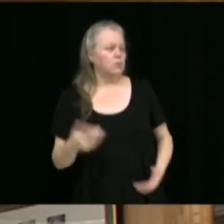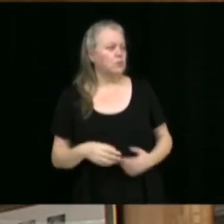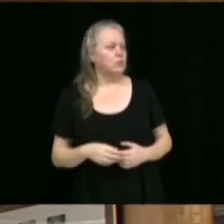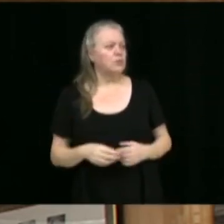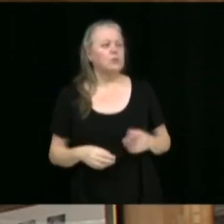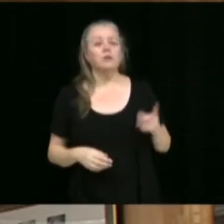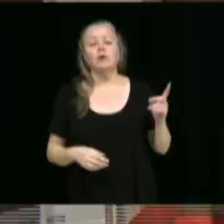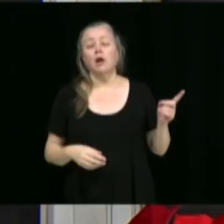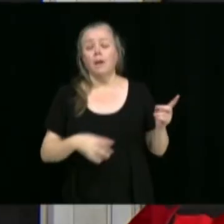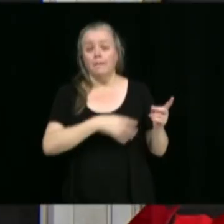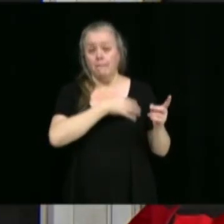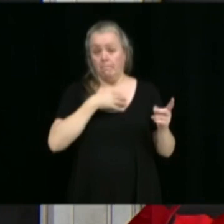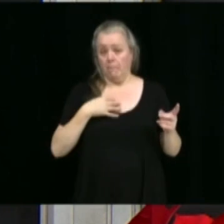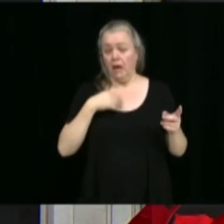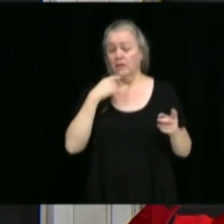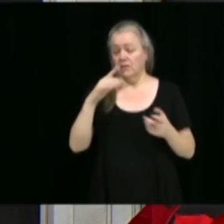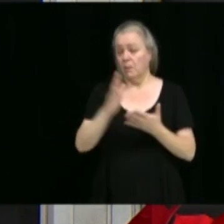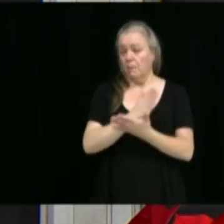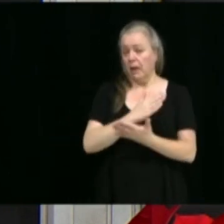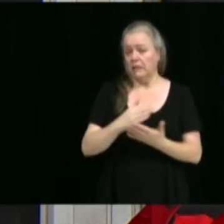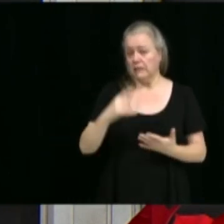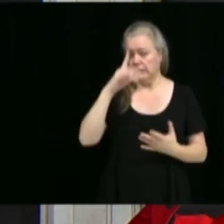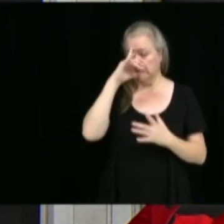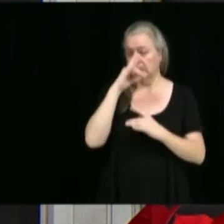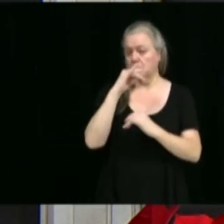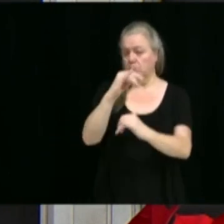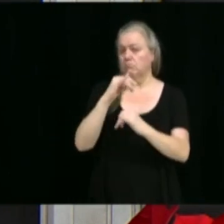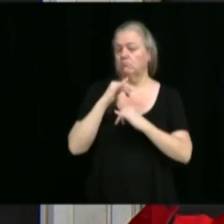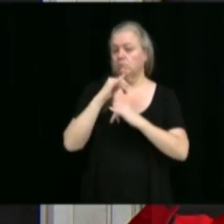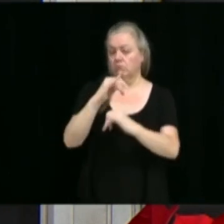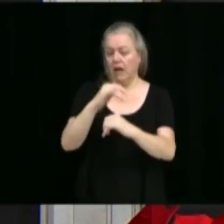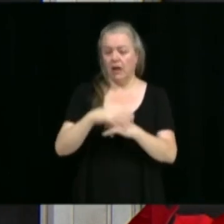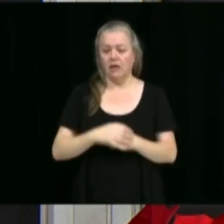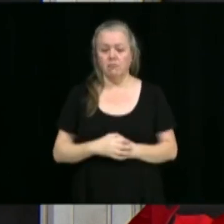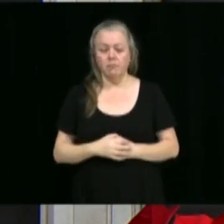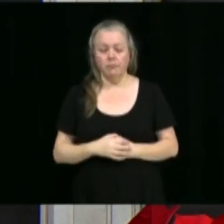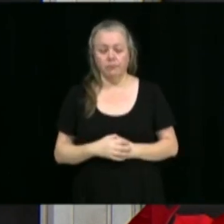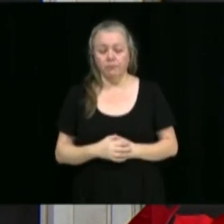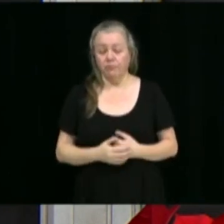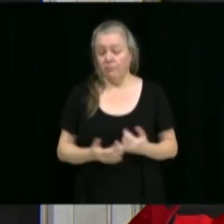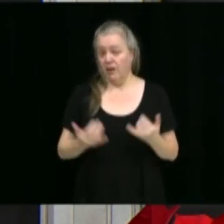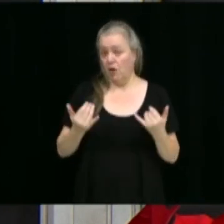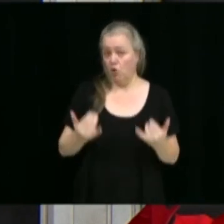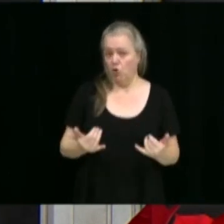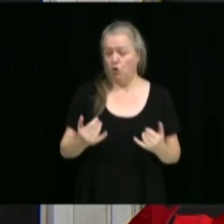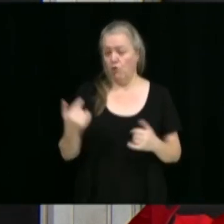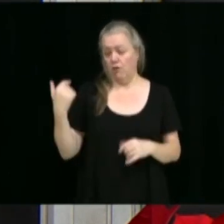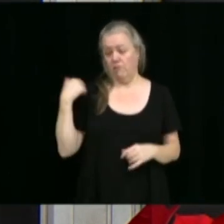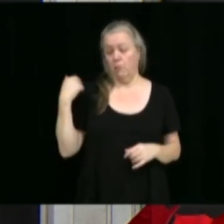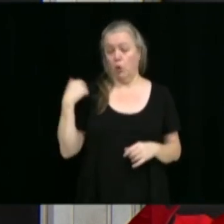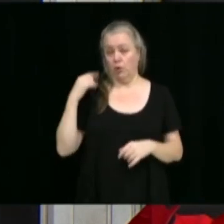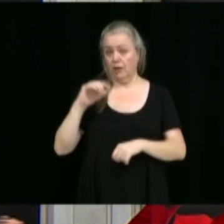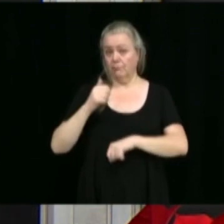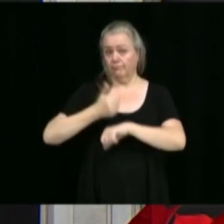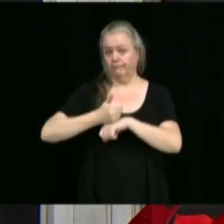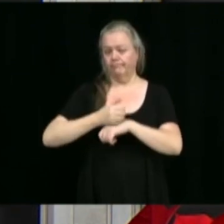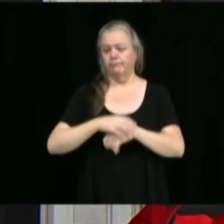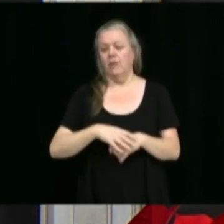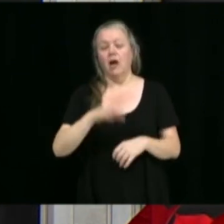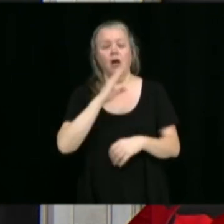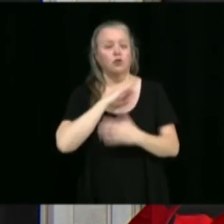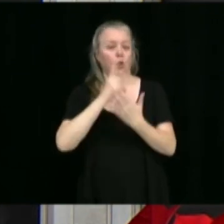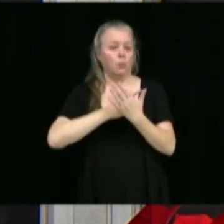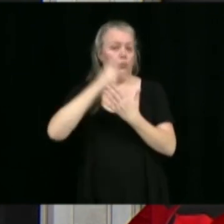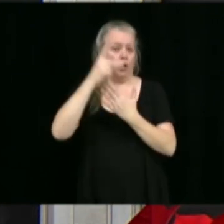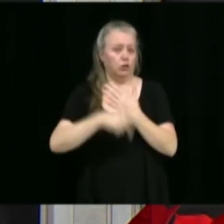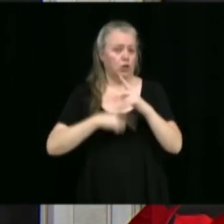je partage en partie votre position par rapport à ça, puis c'est d'ailleurs ce qu'on a mis en place là, récemment. Il y a plusieurs projets où